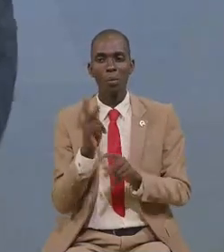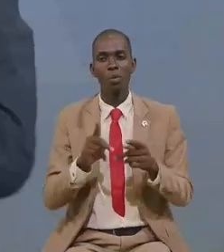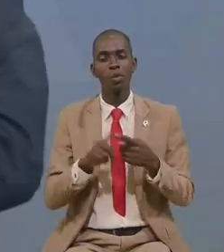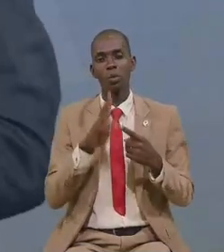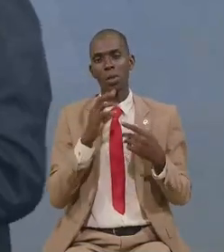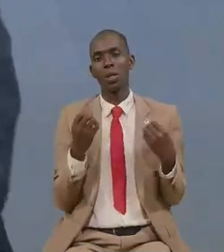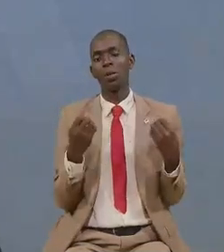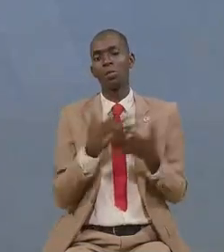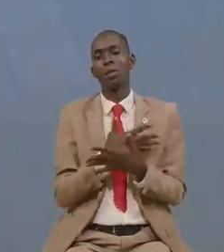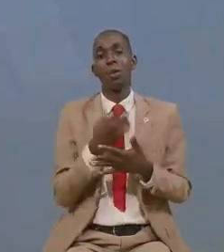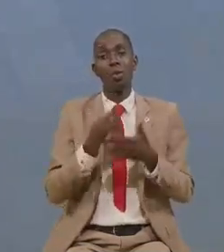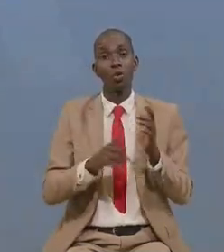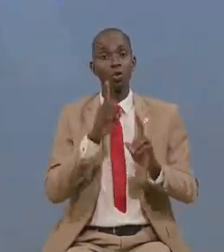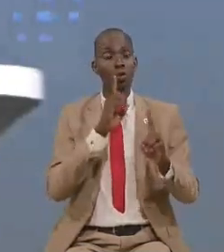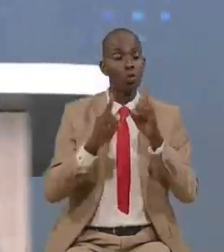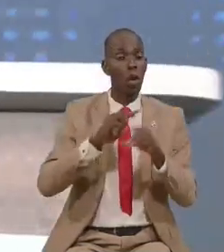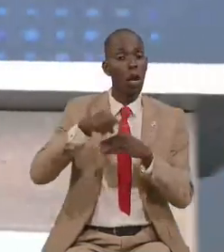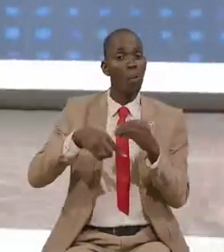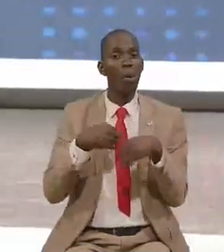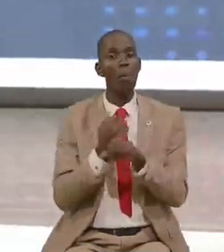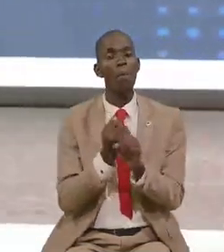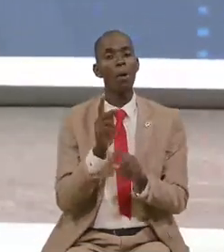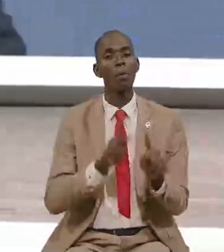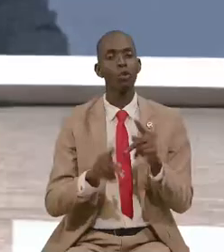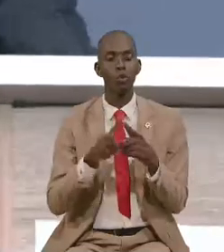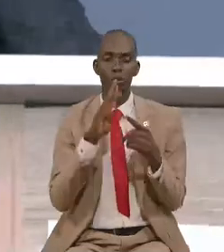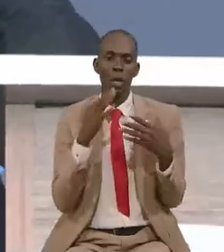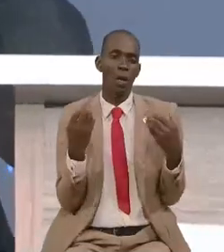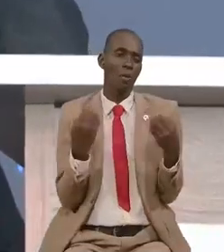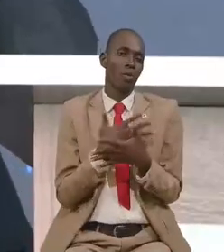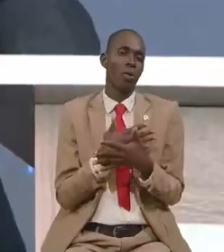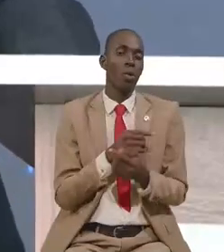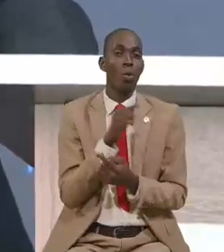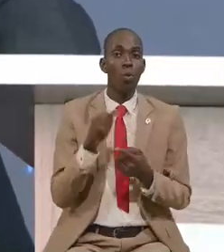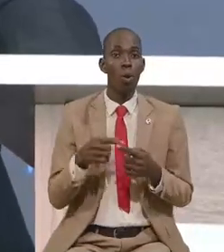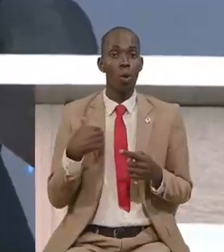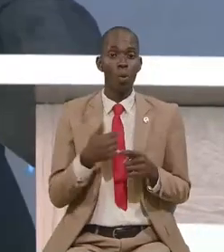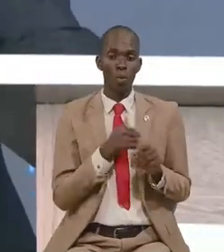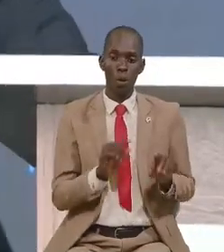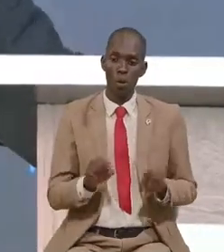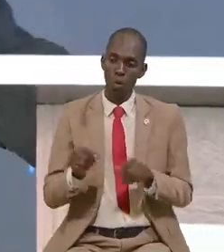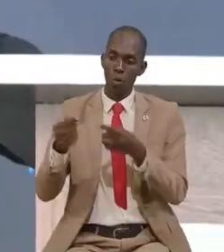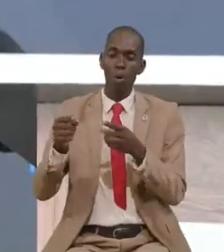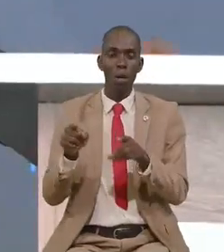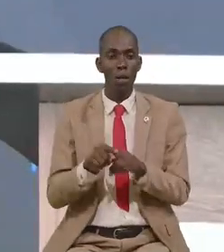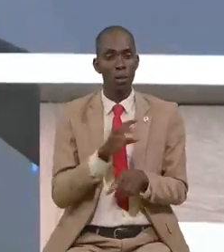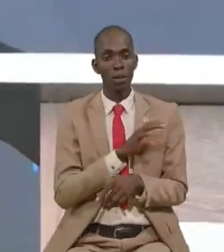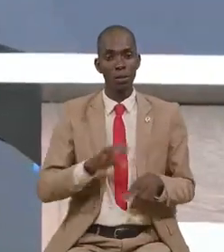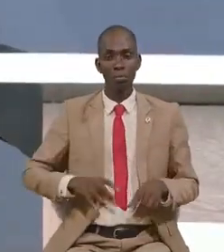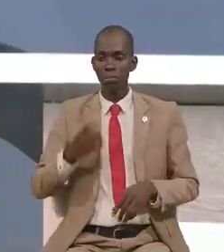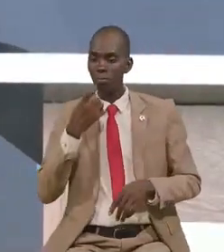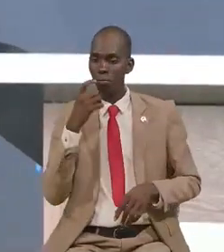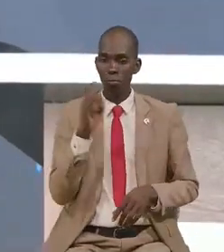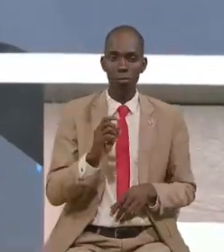leur font peur. Mais quand nous allons, comme Christ, l'a commandé que nous allions, il